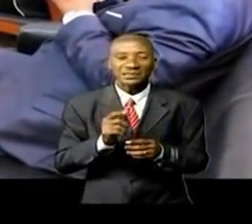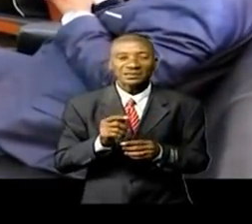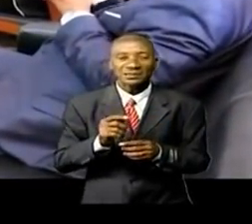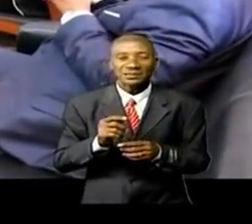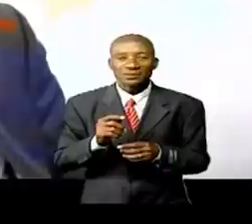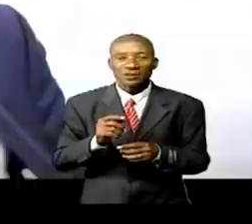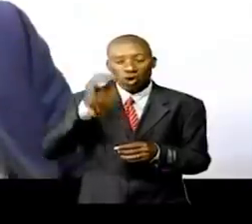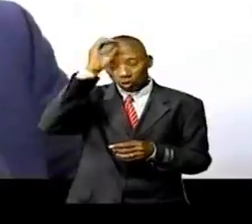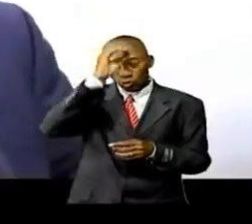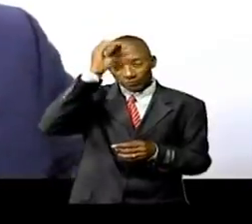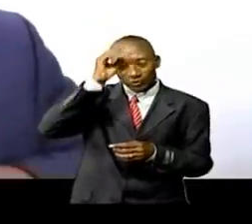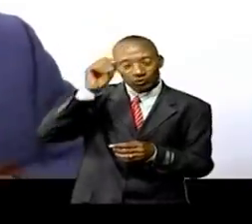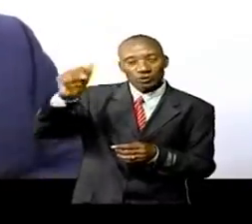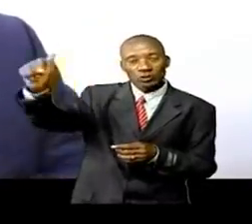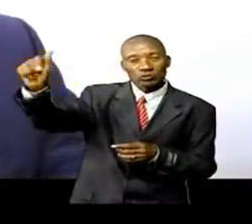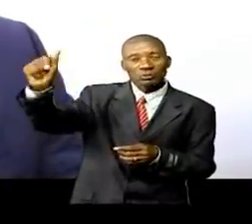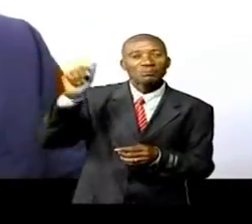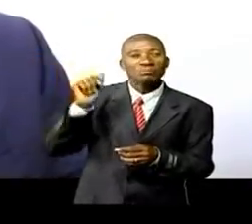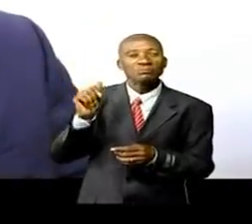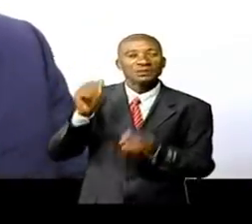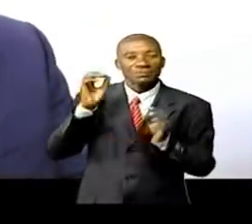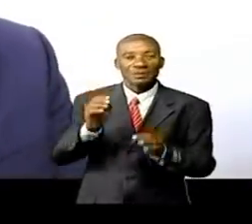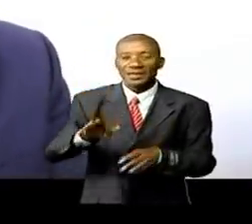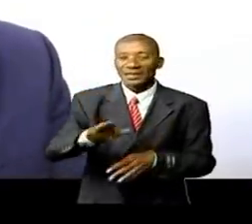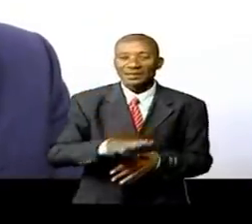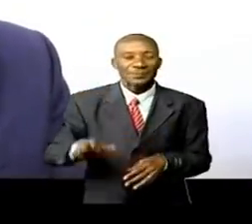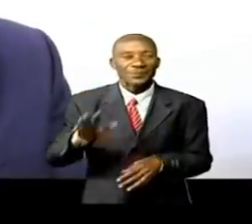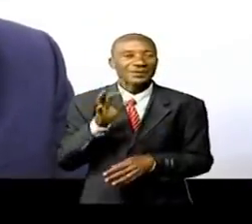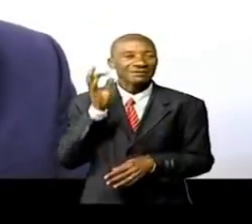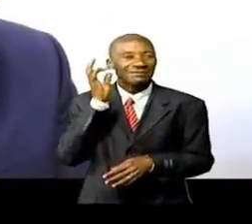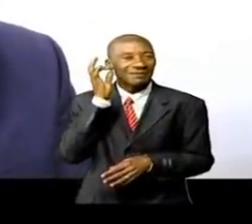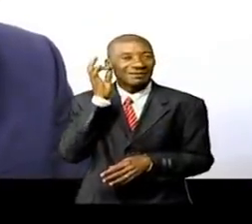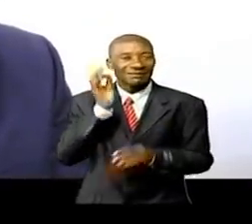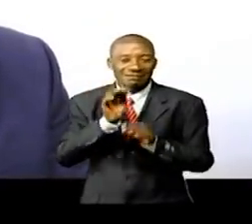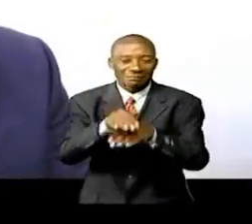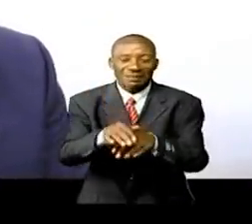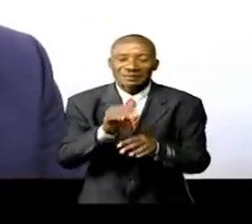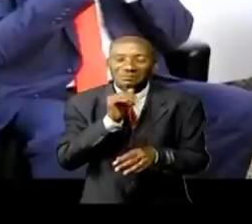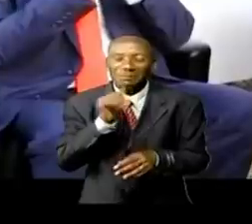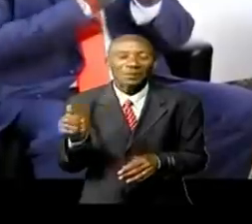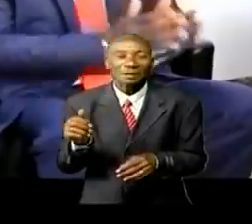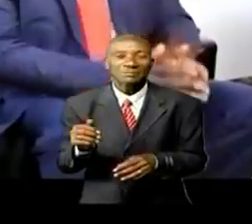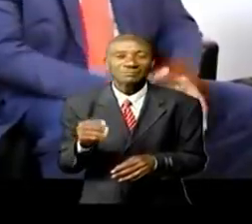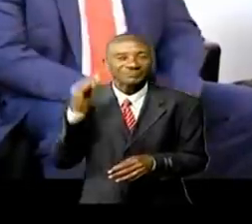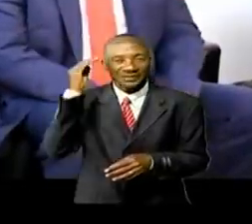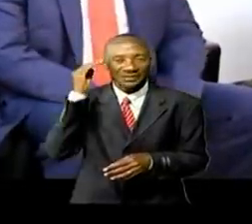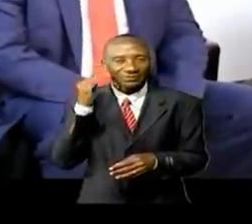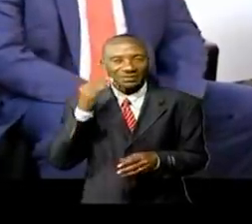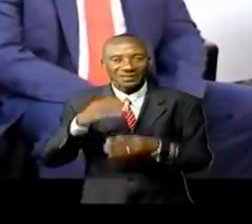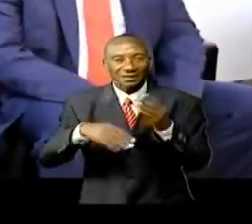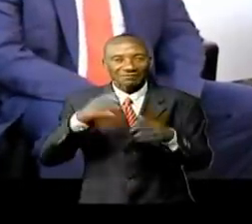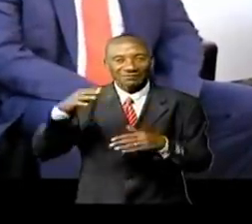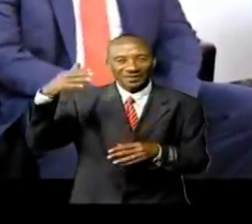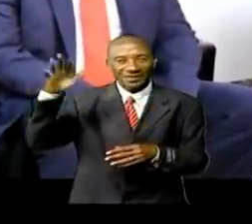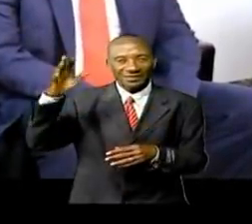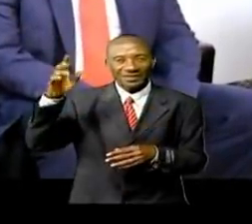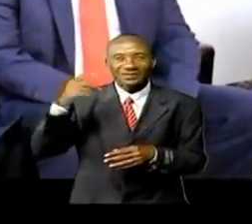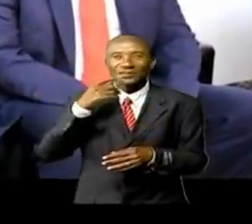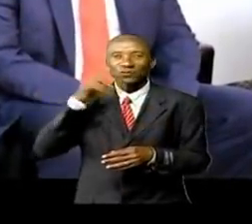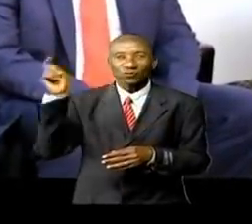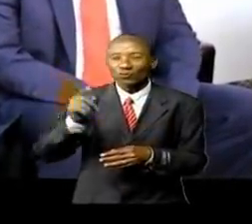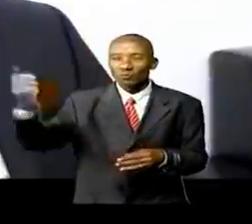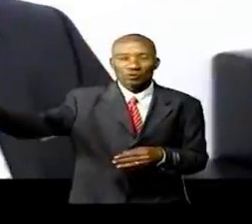n'engage nullement le gouvernement de la République du Kenya. Convoqué au ministère des Affaires étrangères sur instruction du